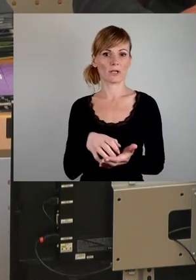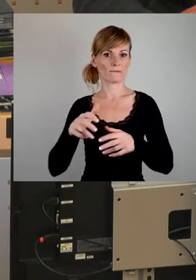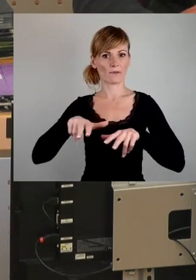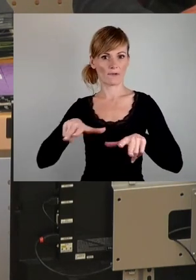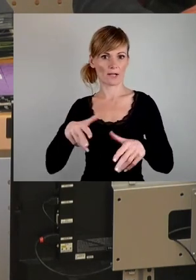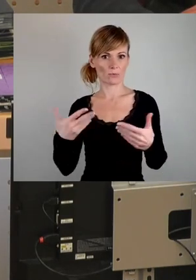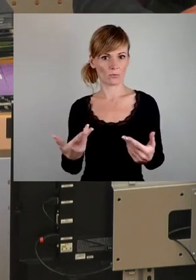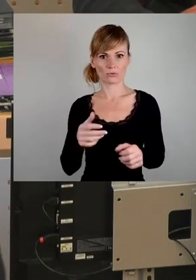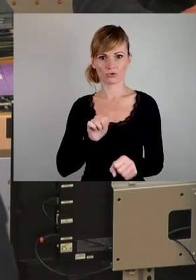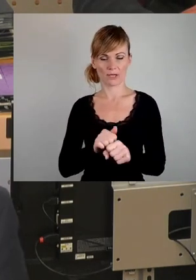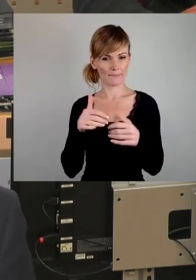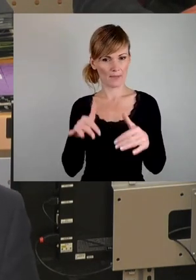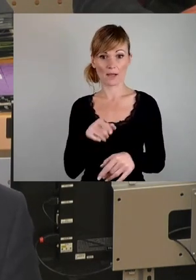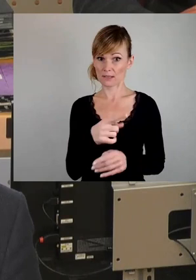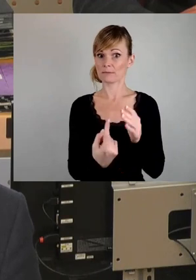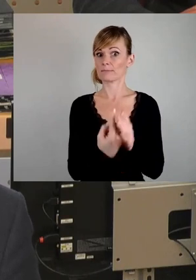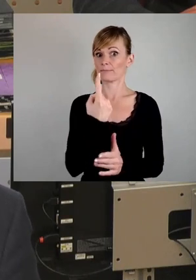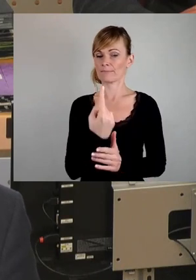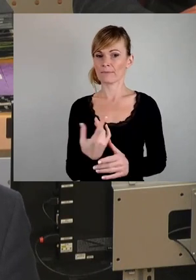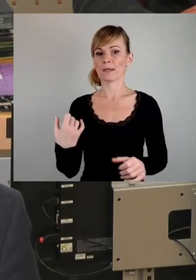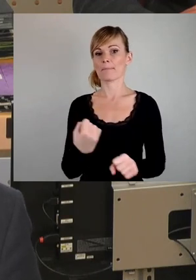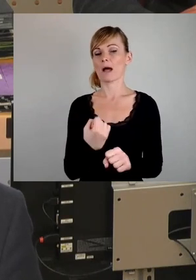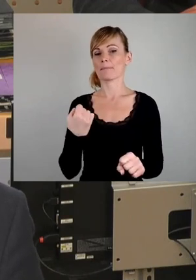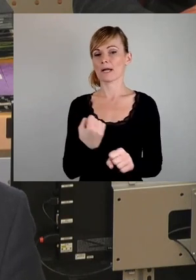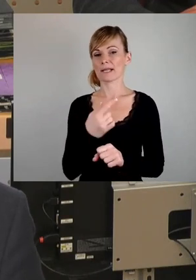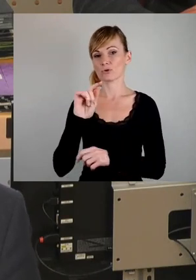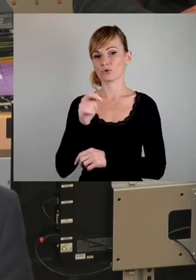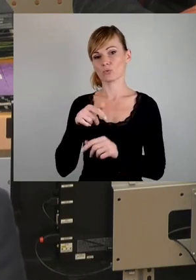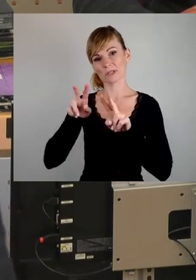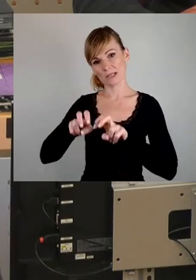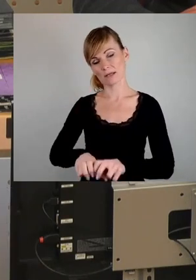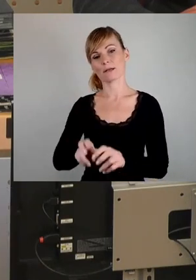Machbarkeitsstudie ist ein Gemeinschaftswerk zahlreicher gesellschaftlicher Akteure,